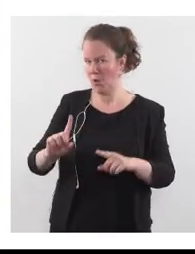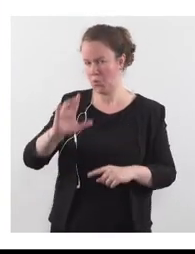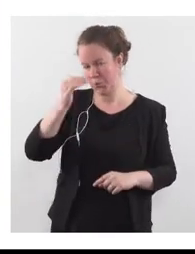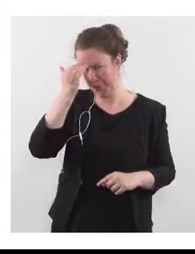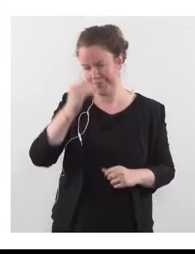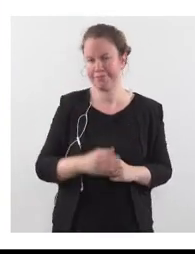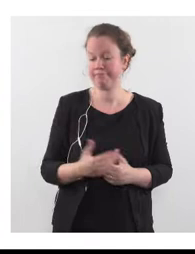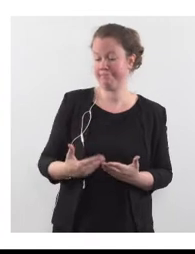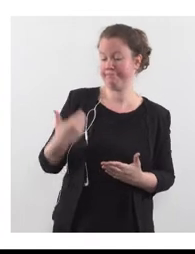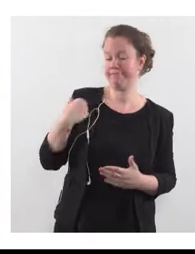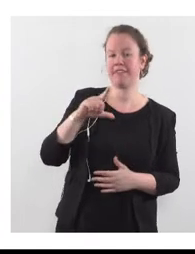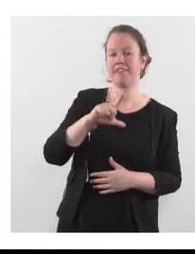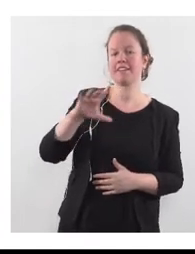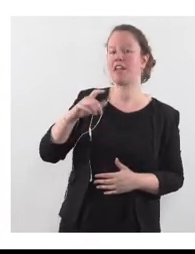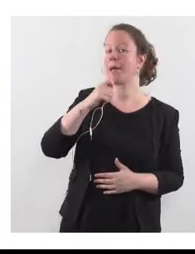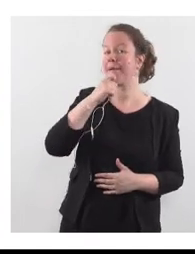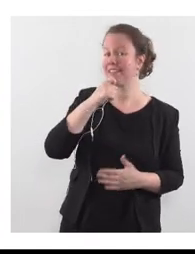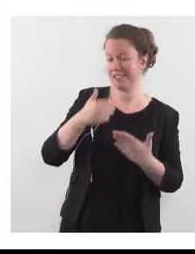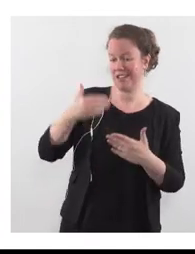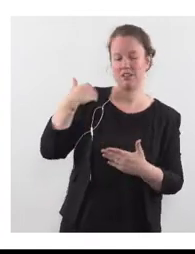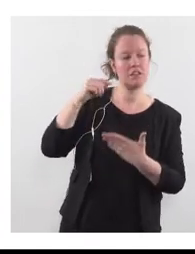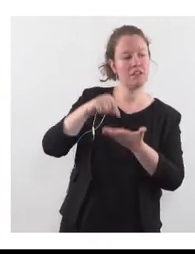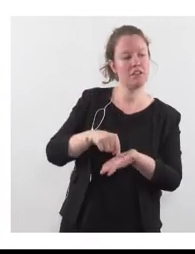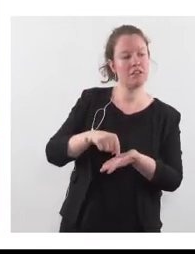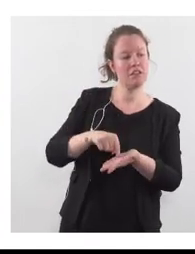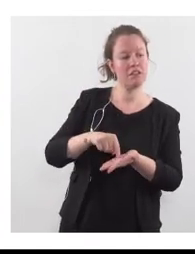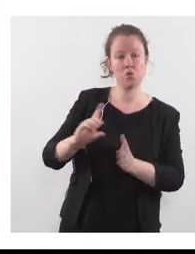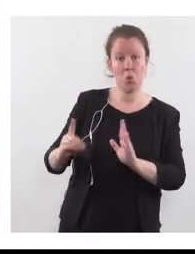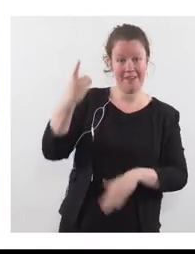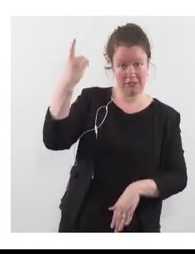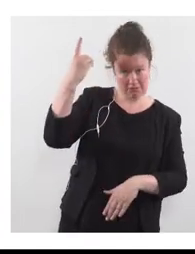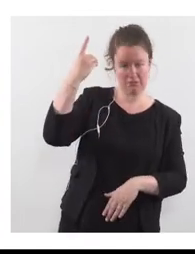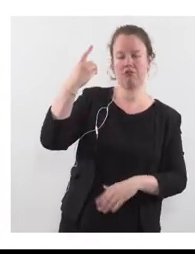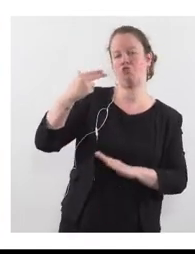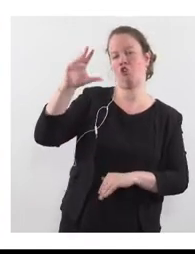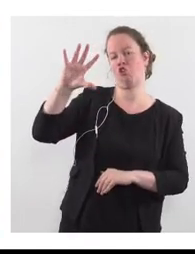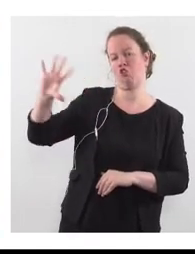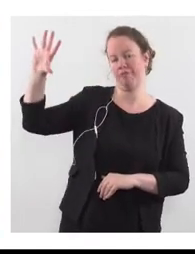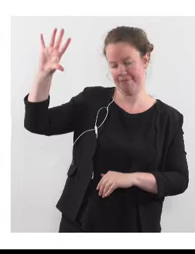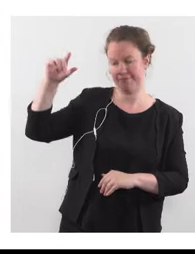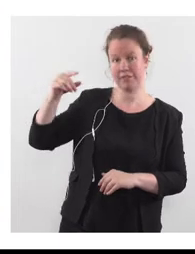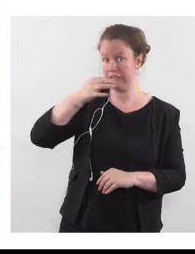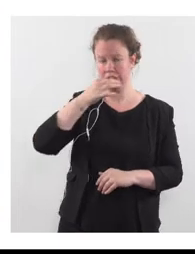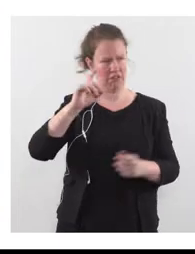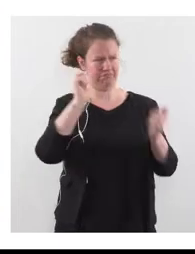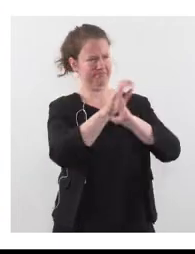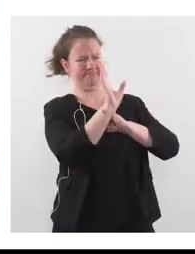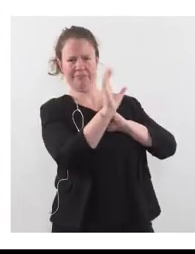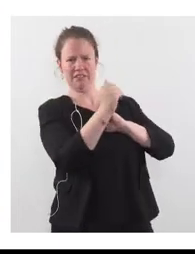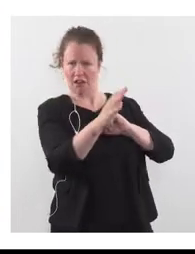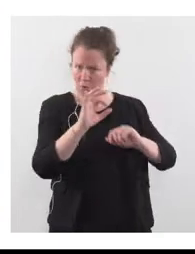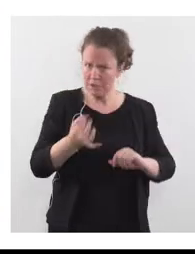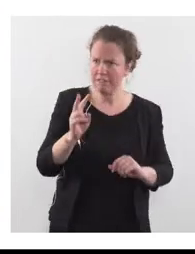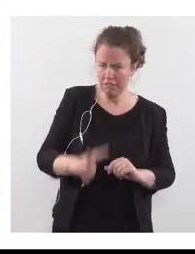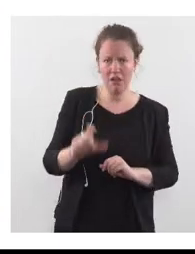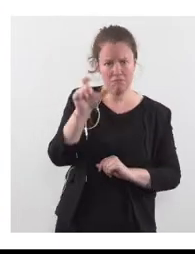25 mars dernier, a rectifié les choses et jugé que le salarié avait subi des agissements caractérisant une discrimination. Elle